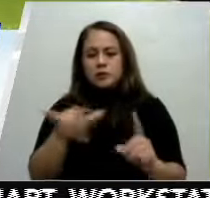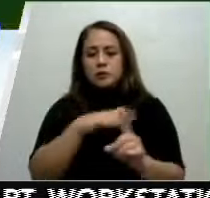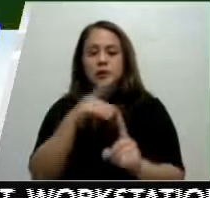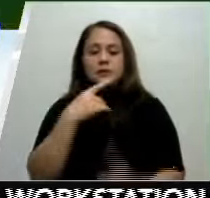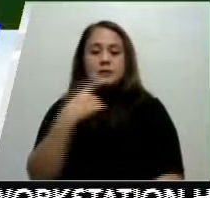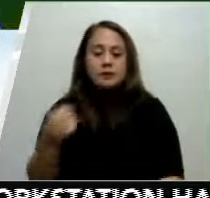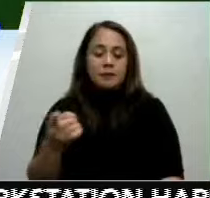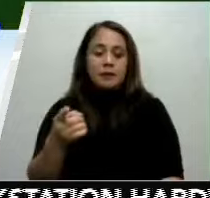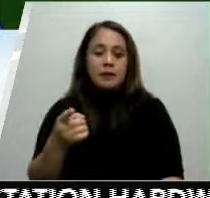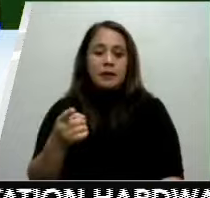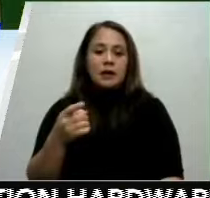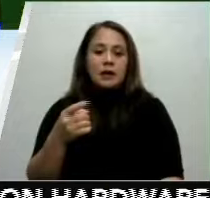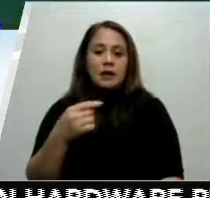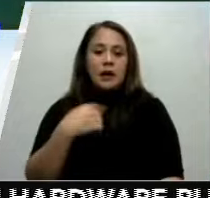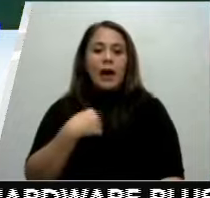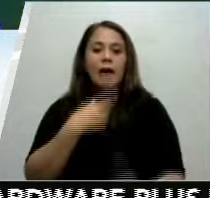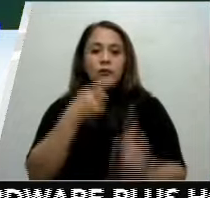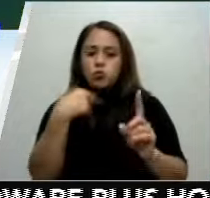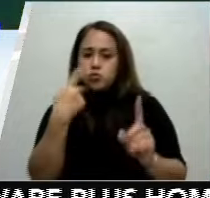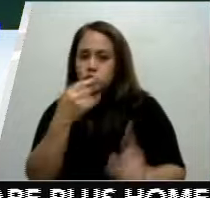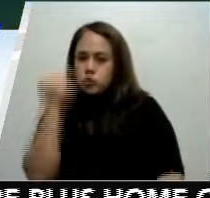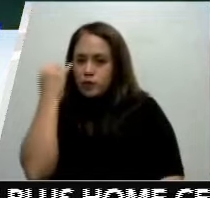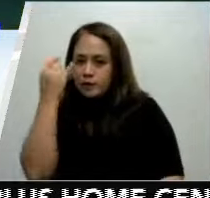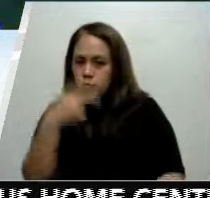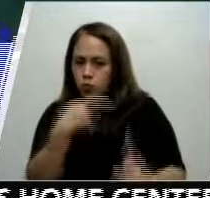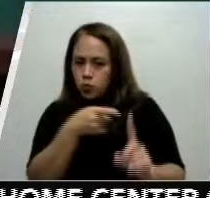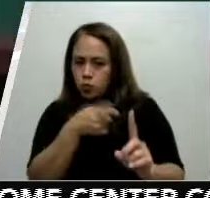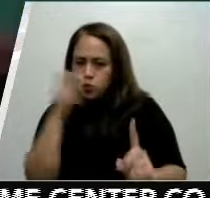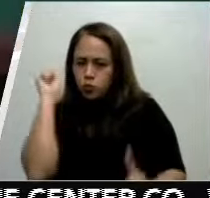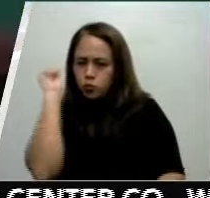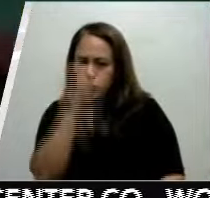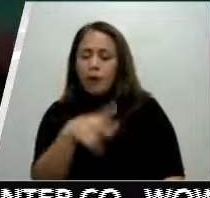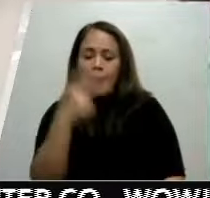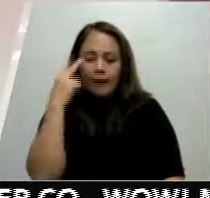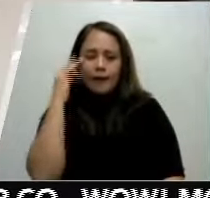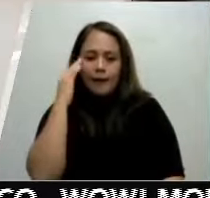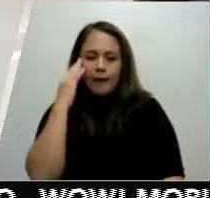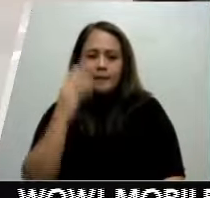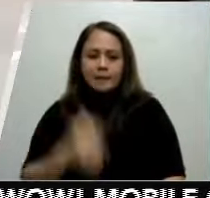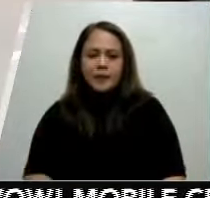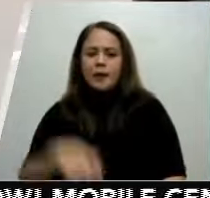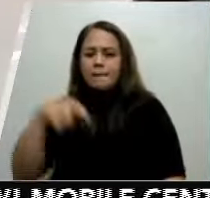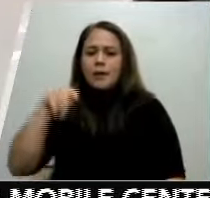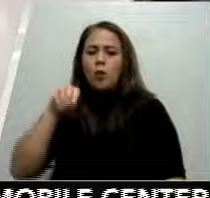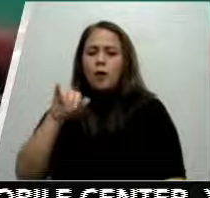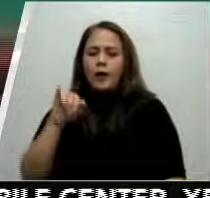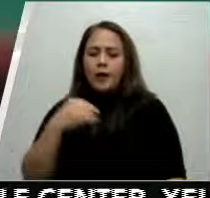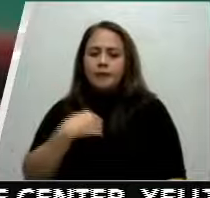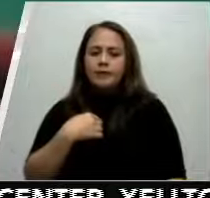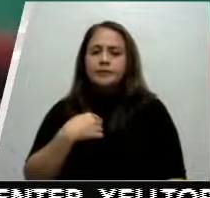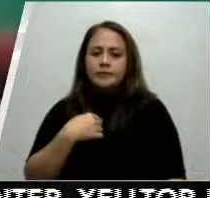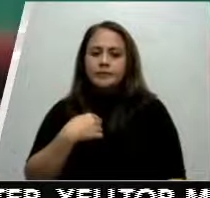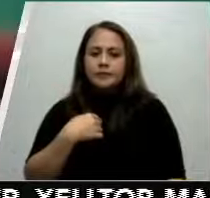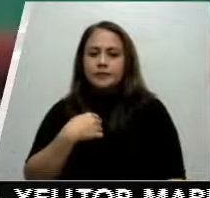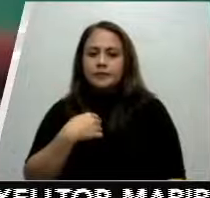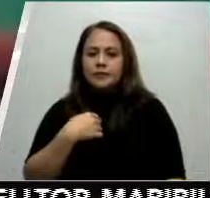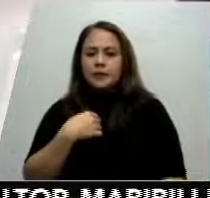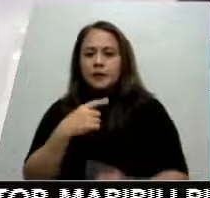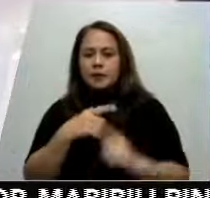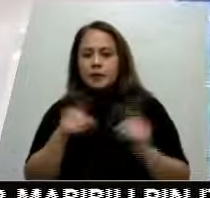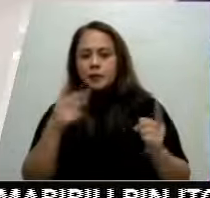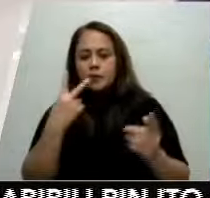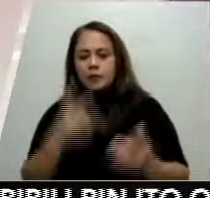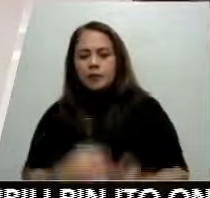may persons of interest na sila. We have already POIs. Nag-record tayo ng 5 but dahan-dahan naman ito